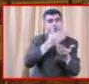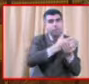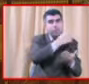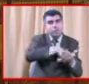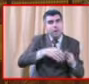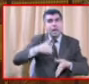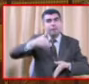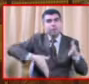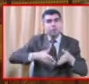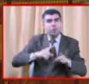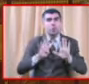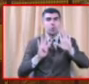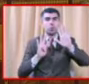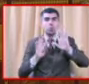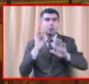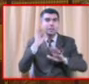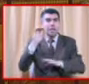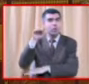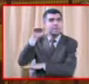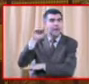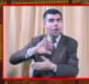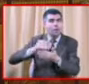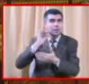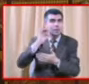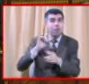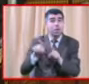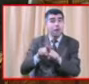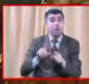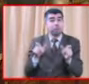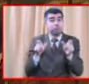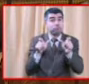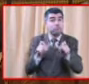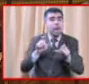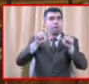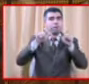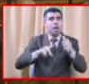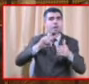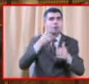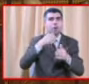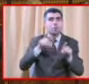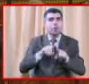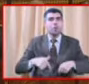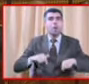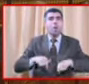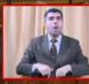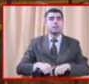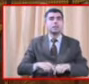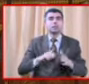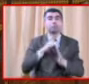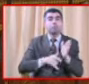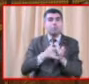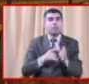الطريق الوطنية التسعود ديال تشكا. وهنا أنوه بالتواجد الفعلي في عين المكان ديال السيد وزير النقل والتجهيز والنقل